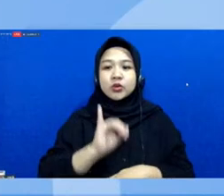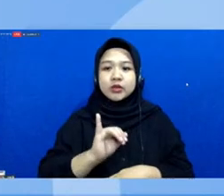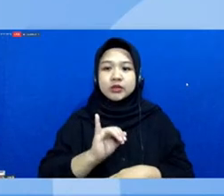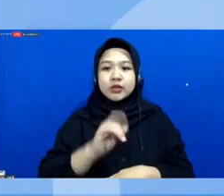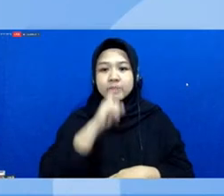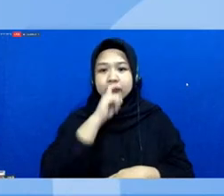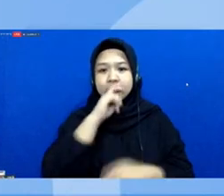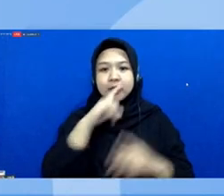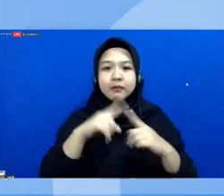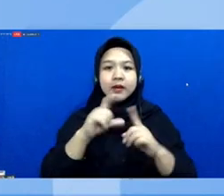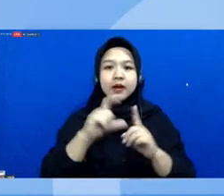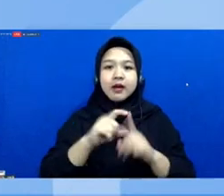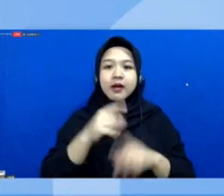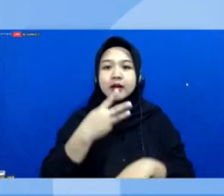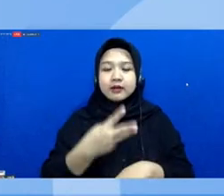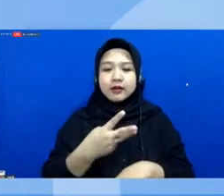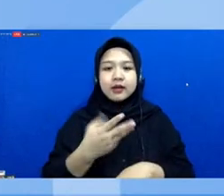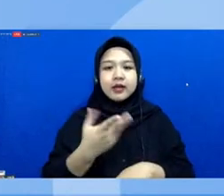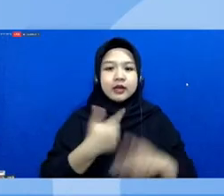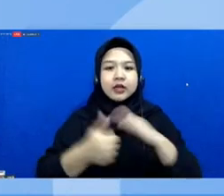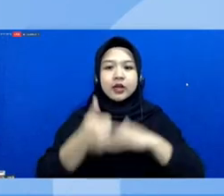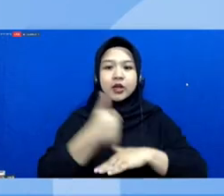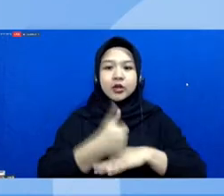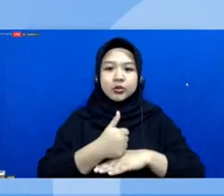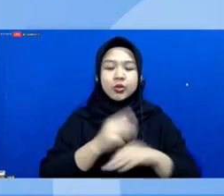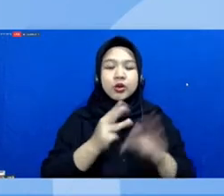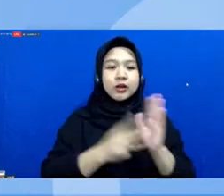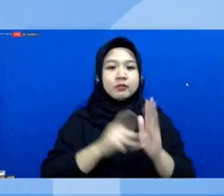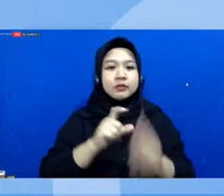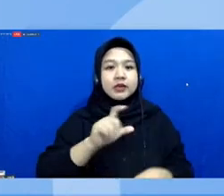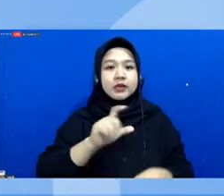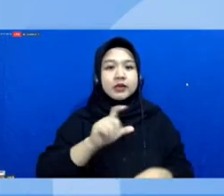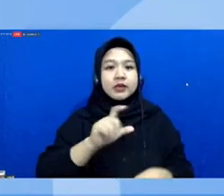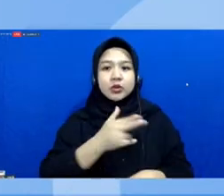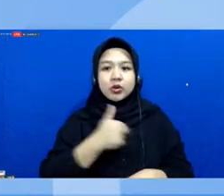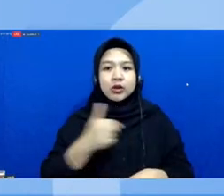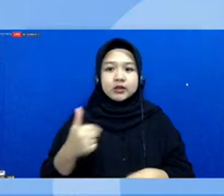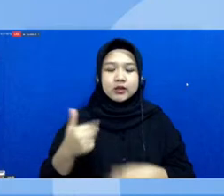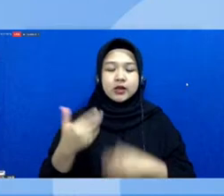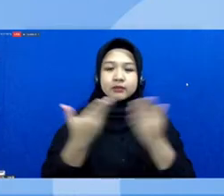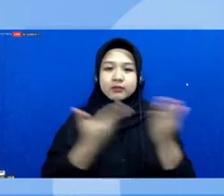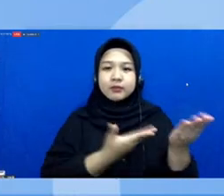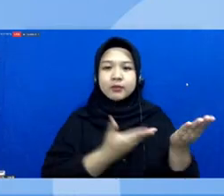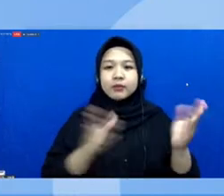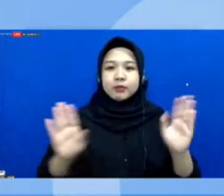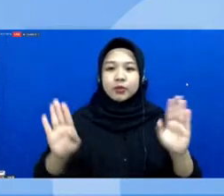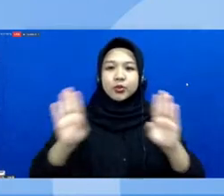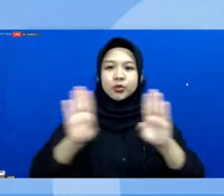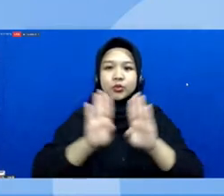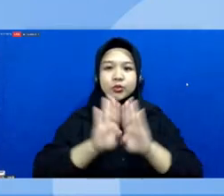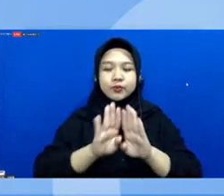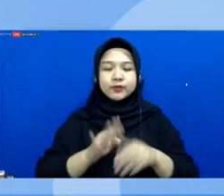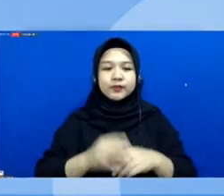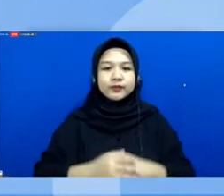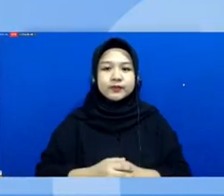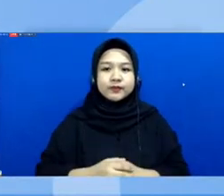Bapak Adi Sukadis, selaku Direktur Eksekutif Mercy Corps Indonesia, untuk memberikan penutup. Kami persilakan.